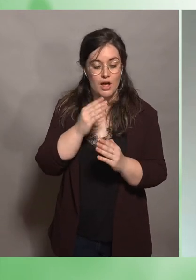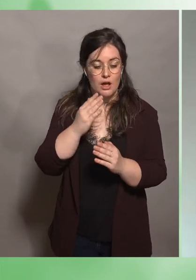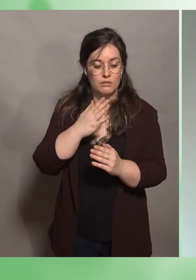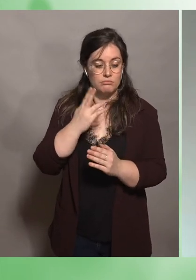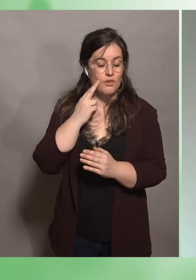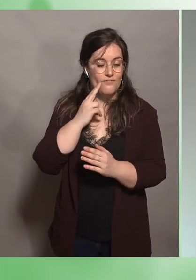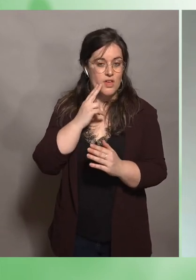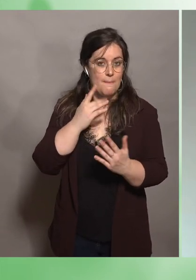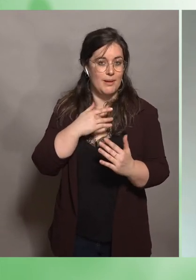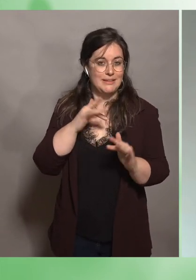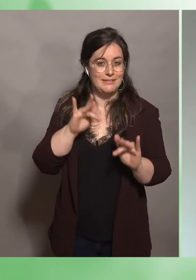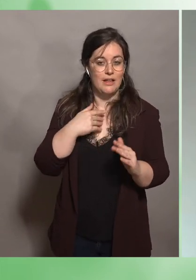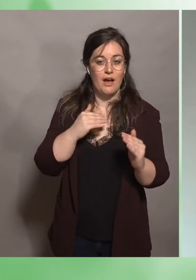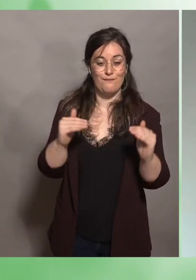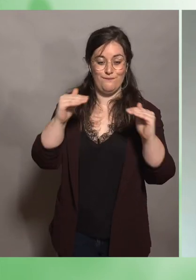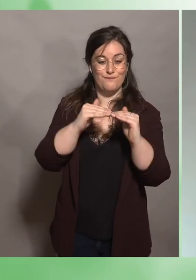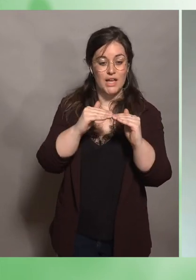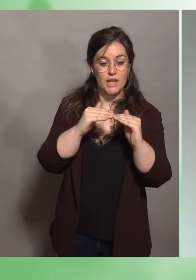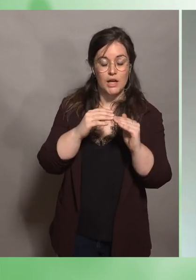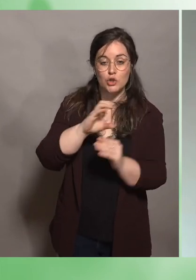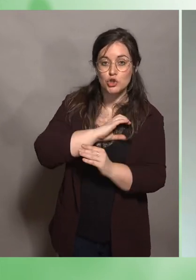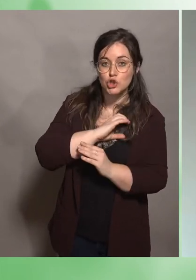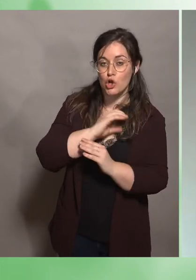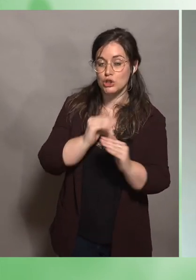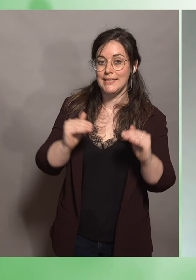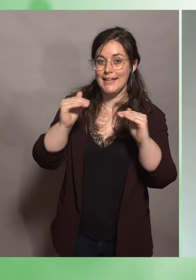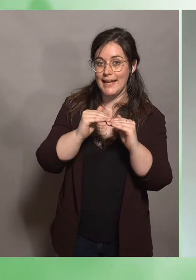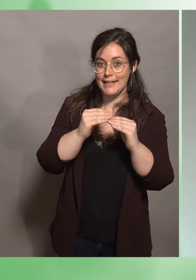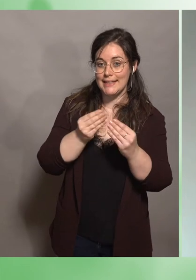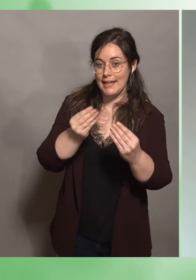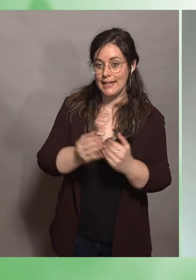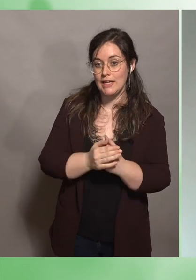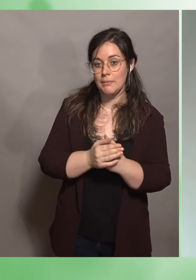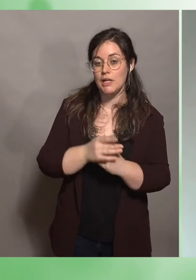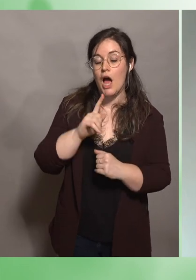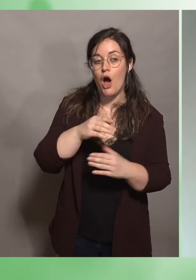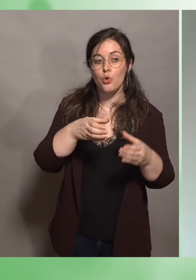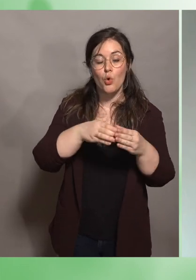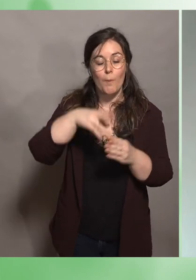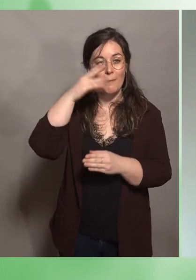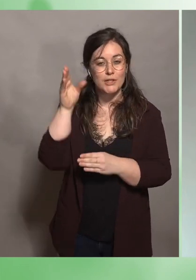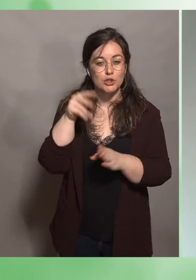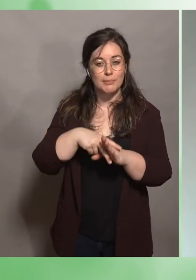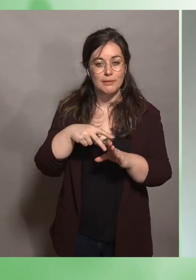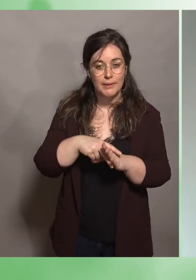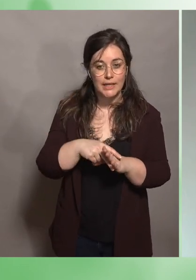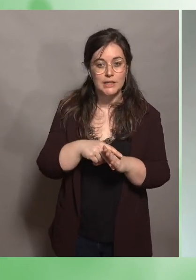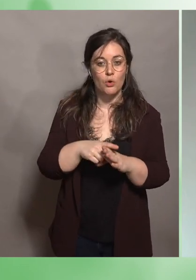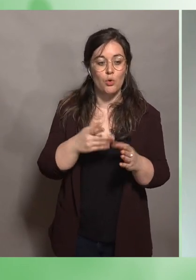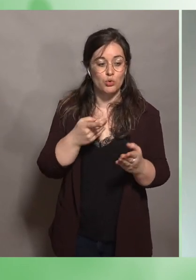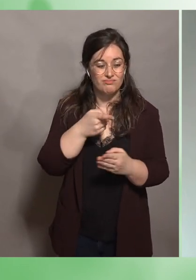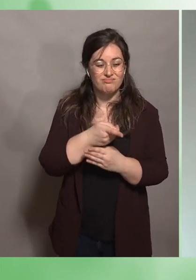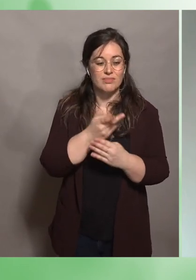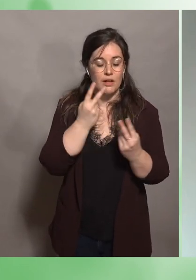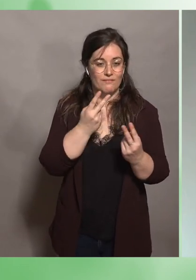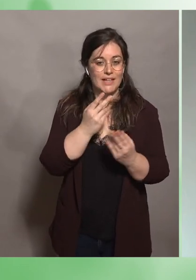Wir stehen für Chancengerechtigkeit und da ist auch die Gruppe der Menschen mit Behinderung